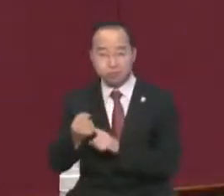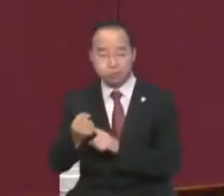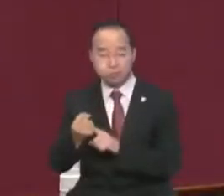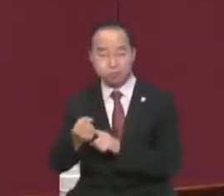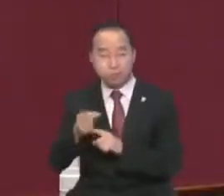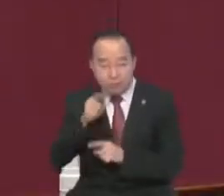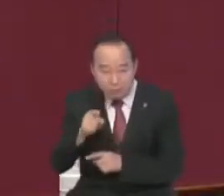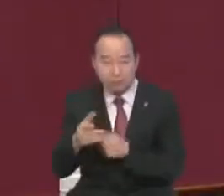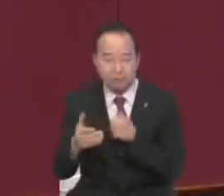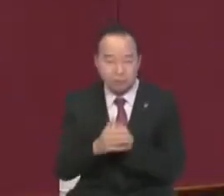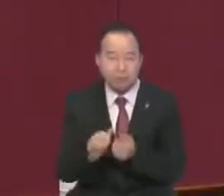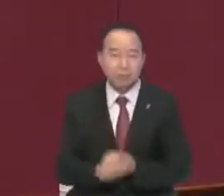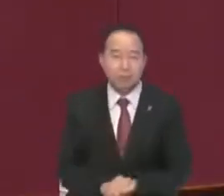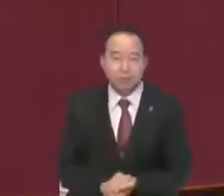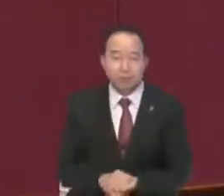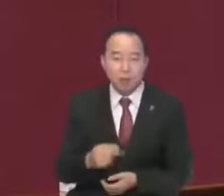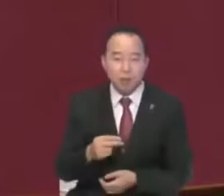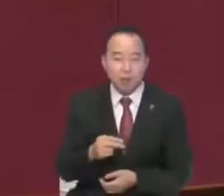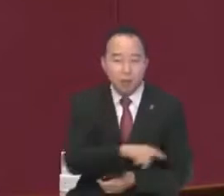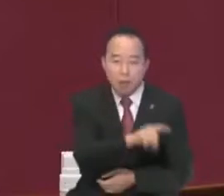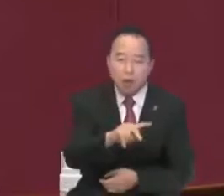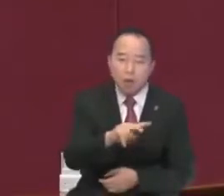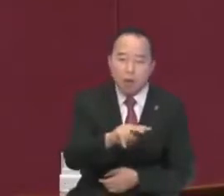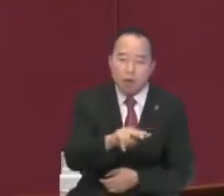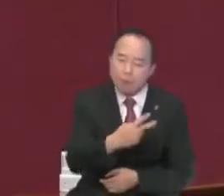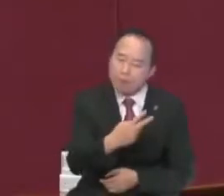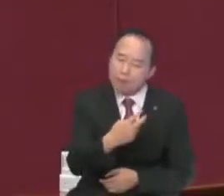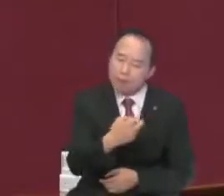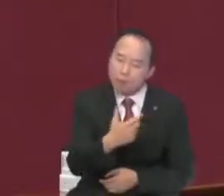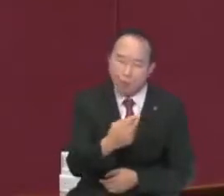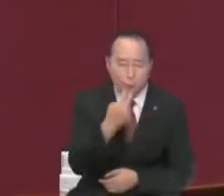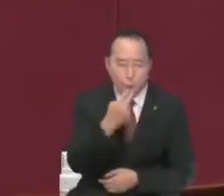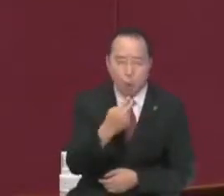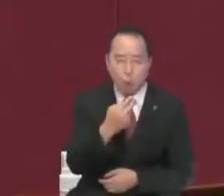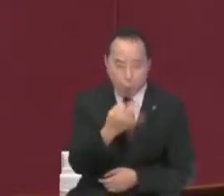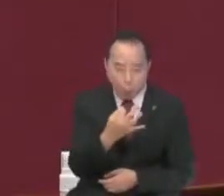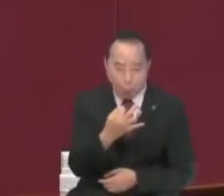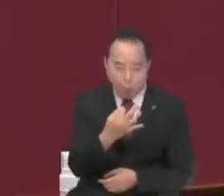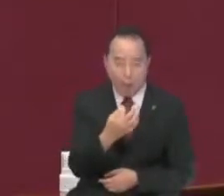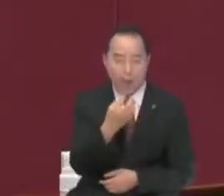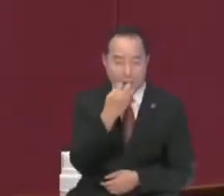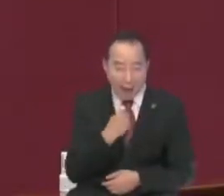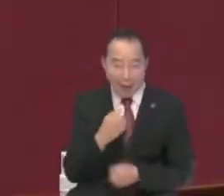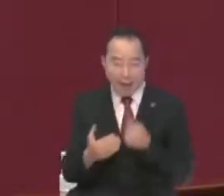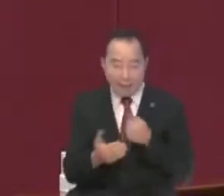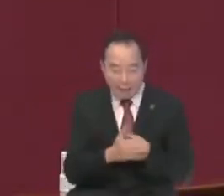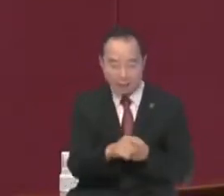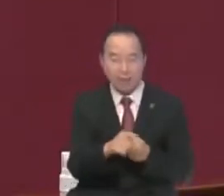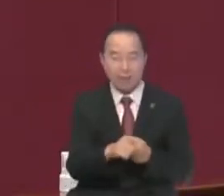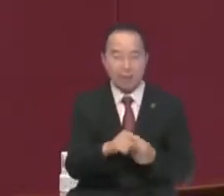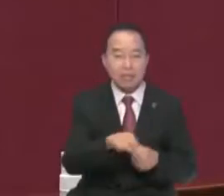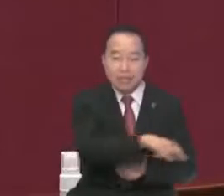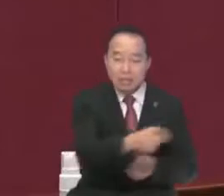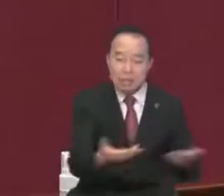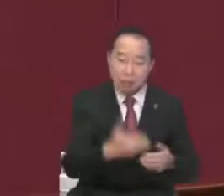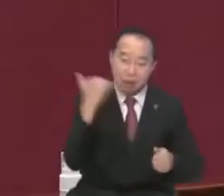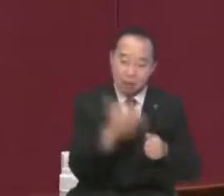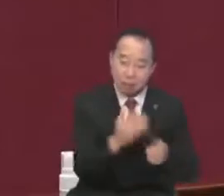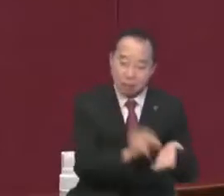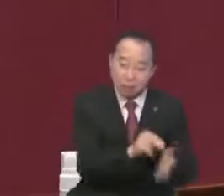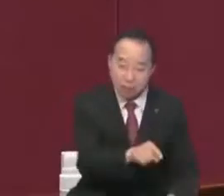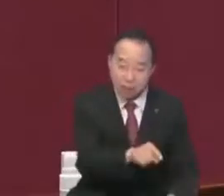고용보험료를 떼먹고 고용안정기금조차 못 받고 있는데 이런 악덕 기업주에게 금배지를 달아준 집권 여당이 이렇게